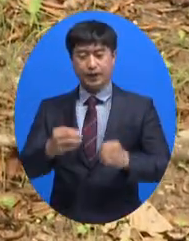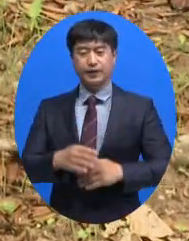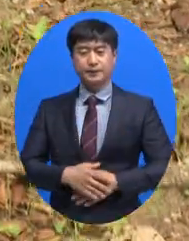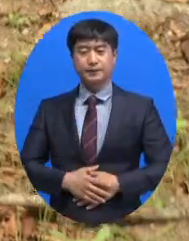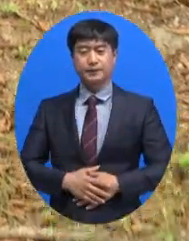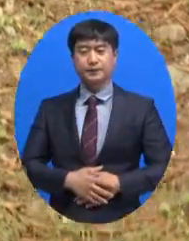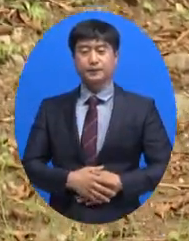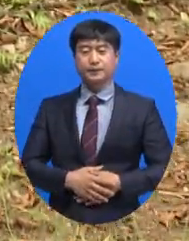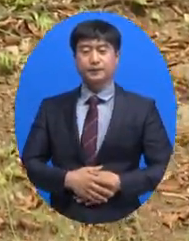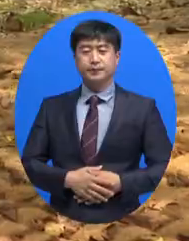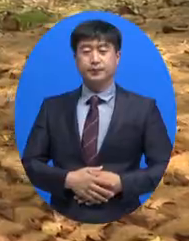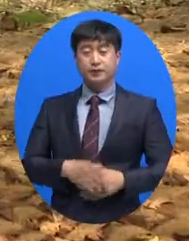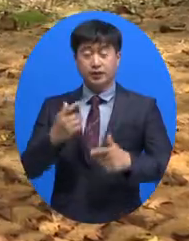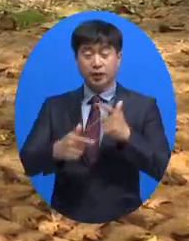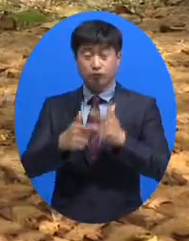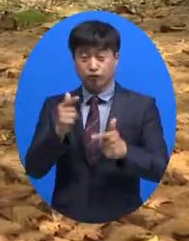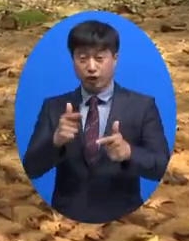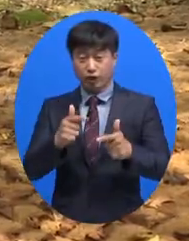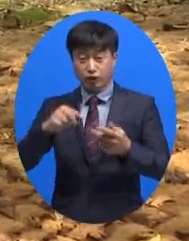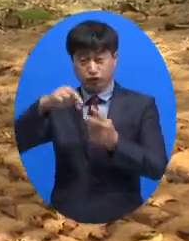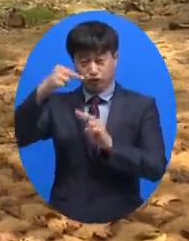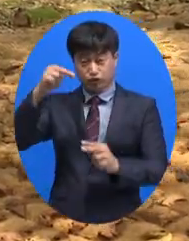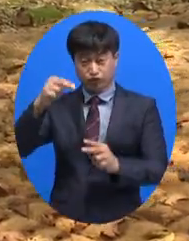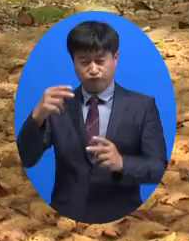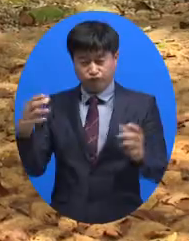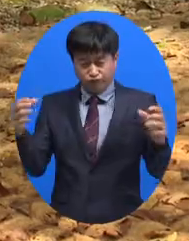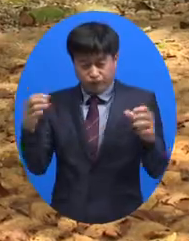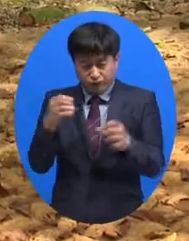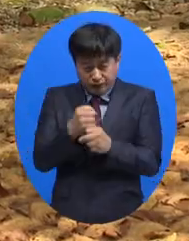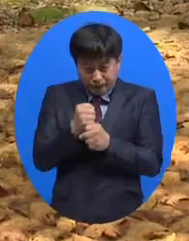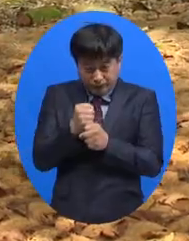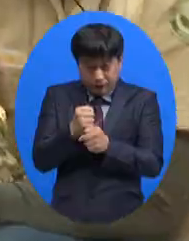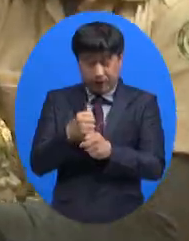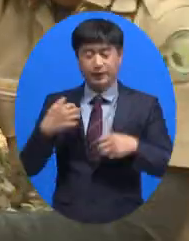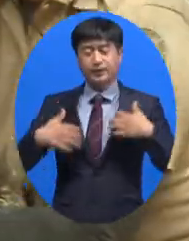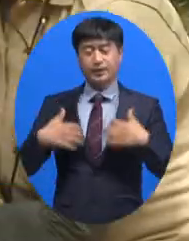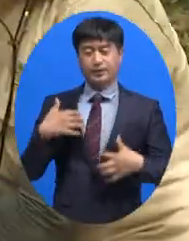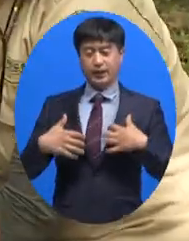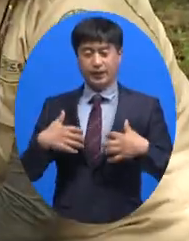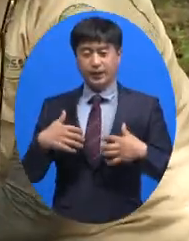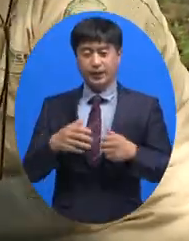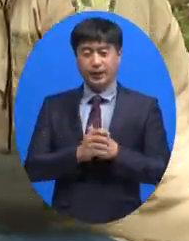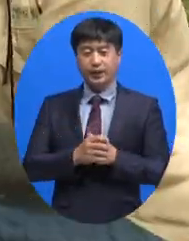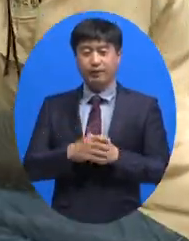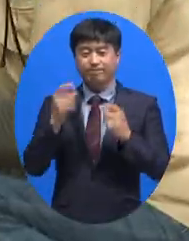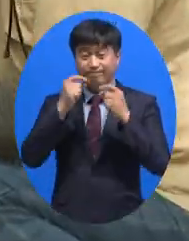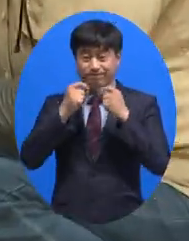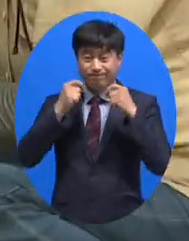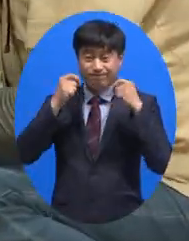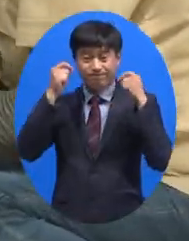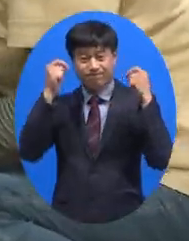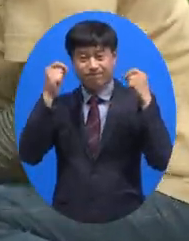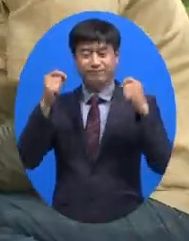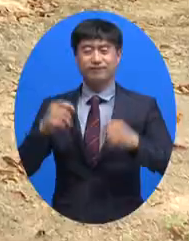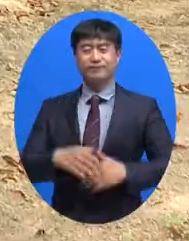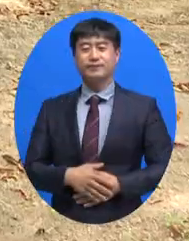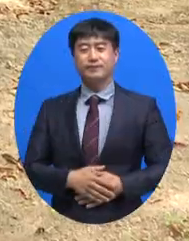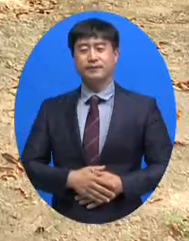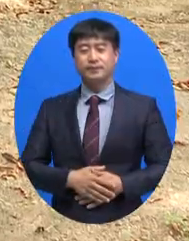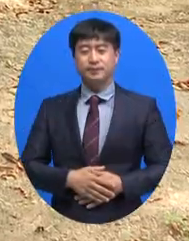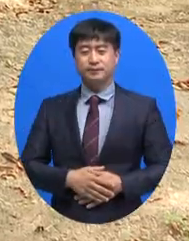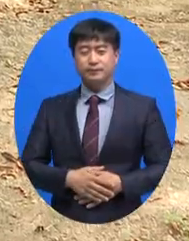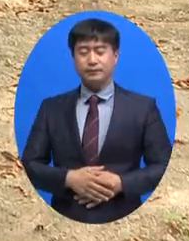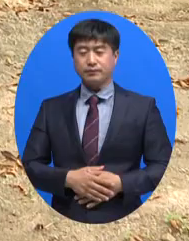필수 코스입니다. 나무에 매달려 있는 밧줄을 꼭 잡고 그 재미에 푹 빠졌는지 어느새 얼굴에 한박